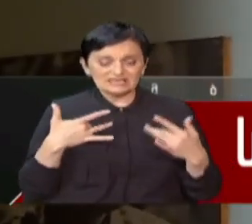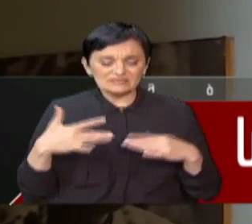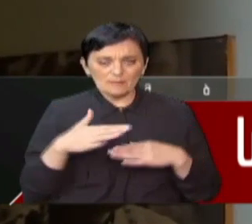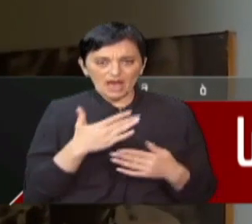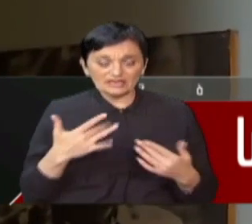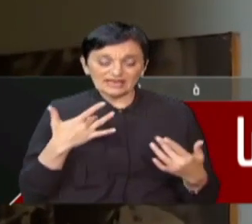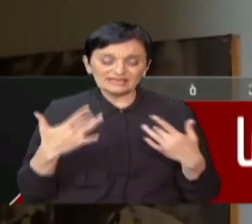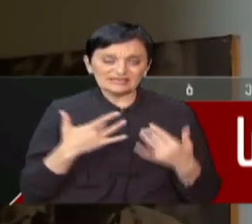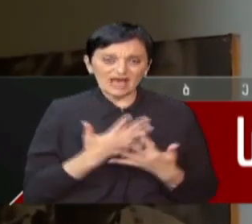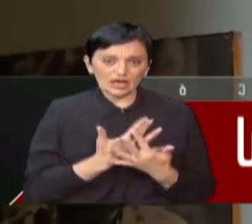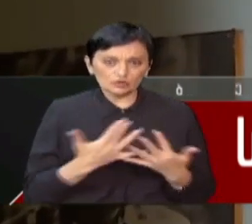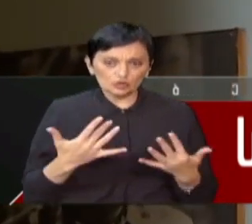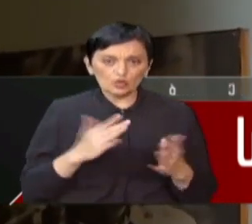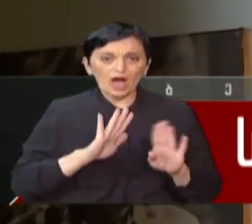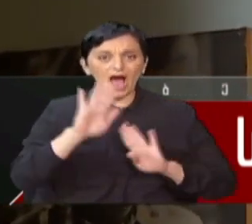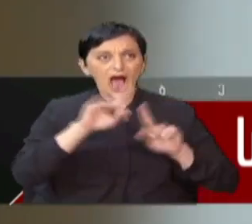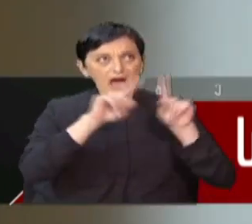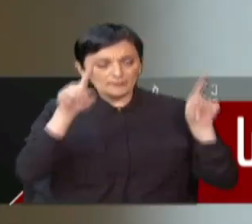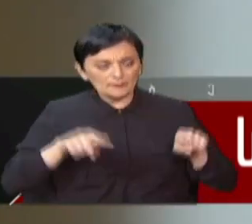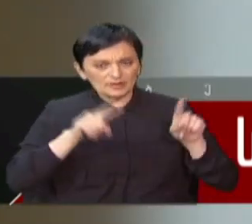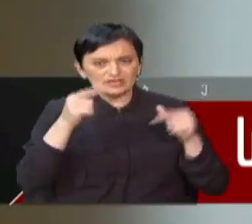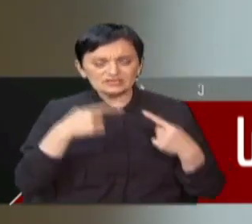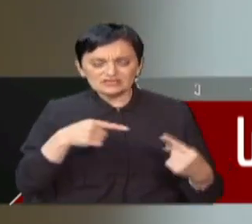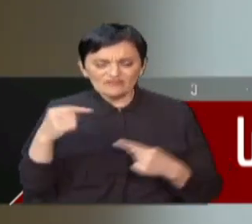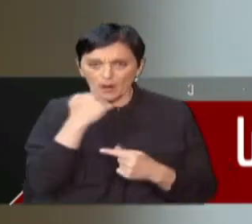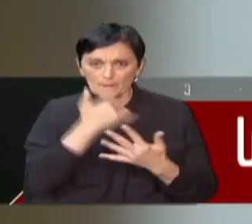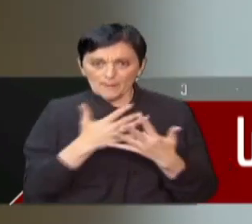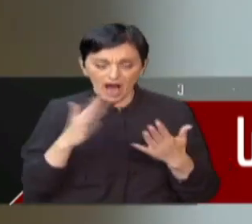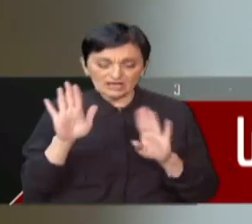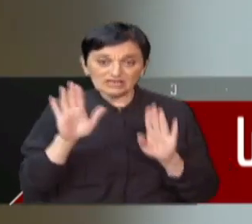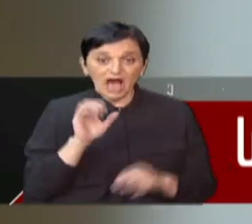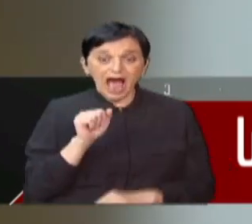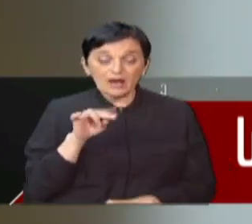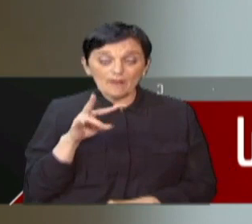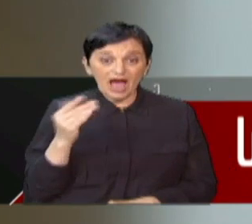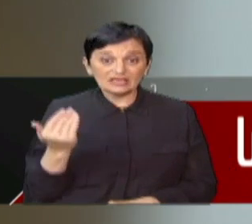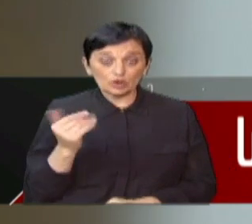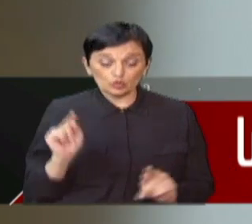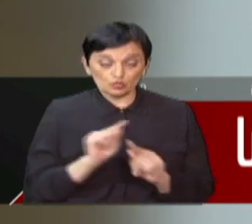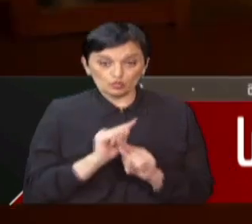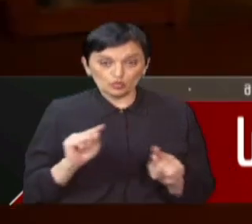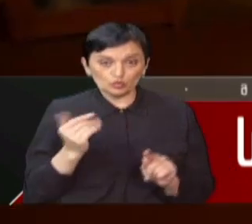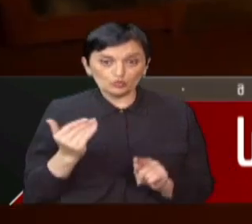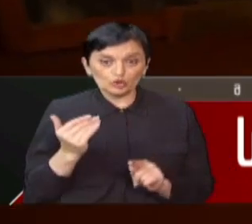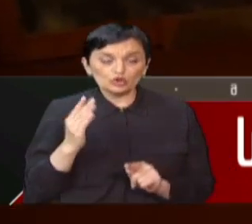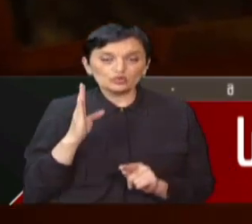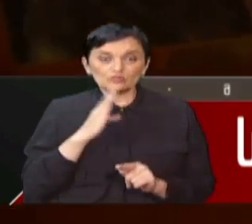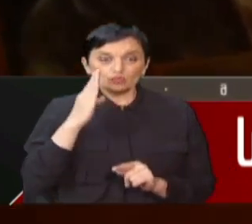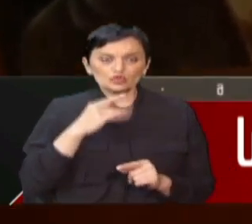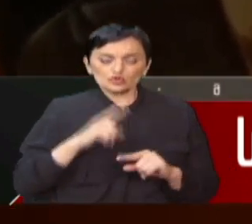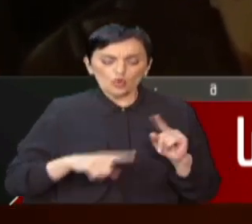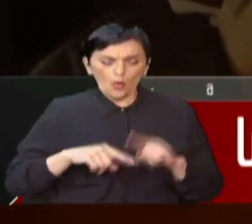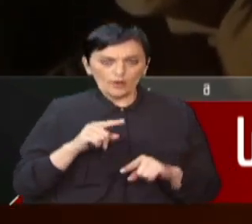მაკეტები, თეატრალური ესკიზები, აფიშები და სხვა მასალებია წარმოდგენილი. Სანდრო ახმეტელის მემორიალური მუზეუმი მის მშობლიურ სოფელ